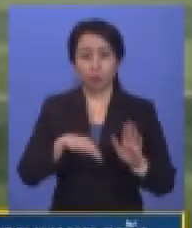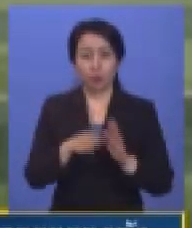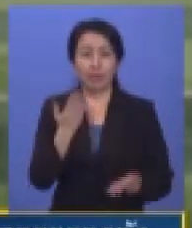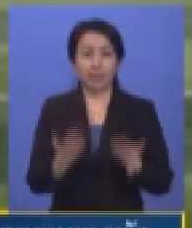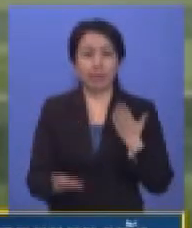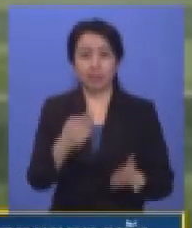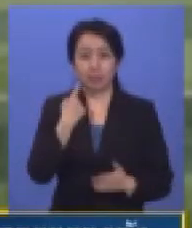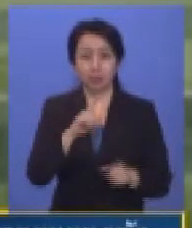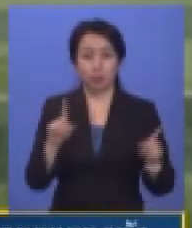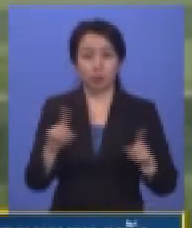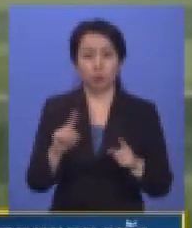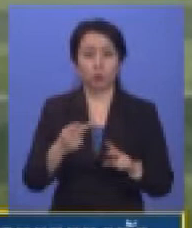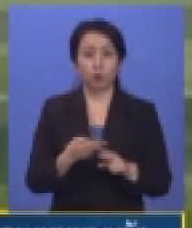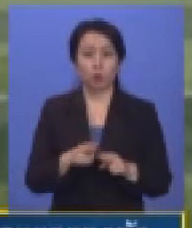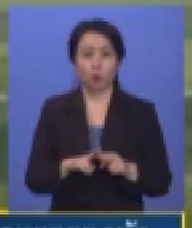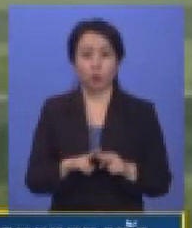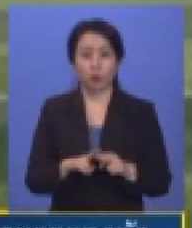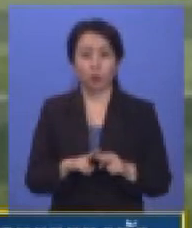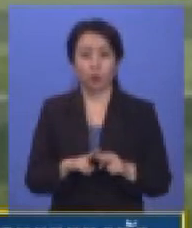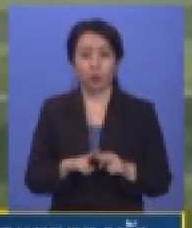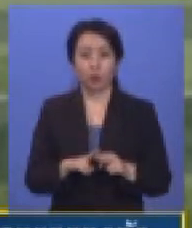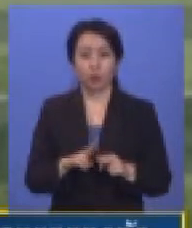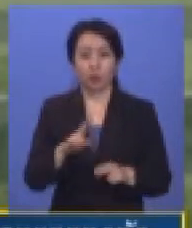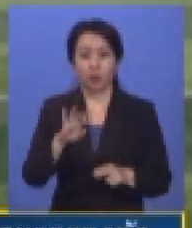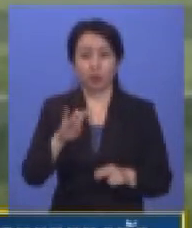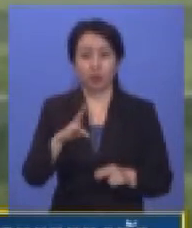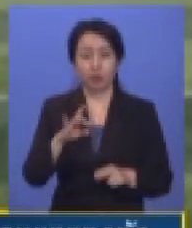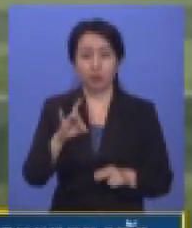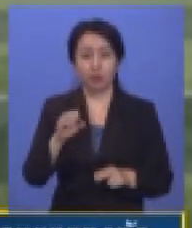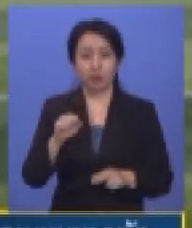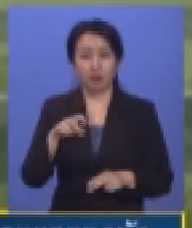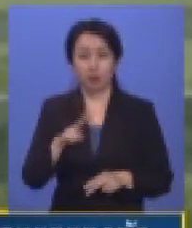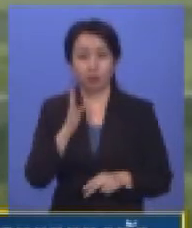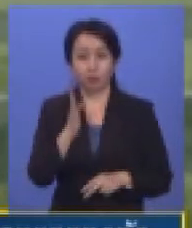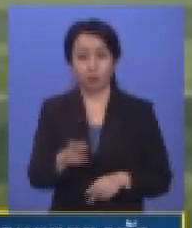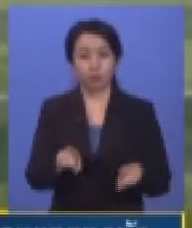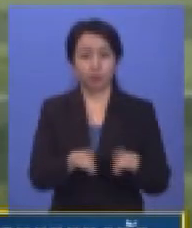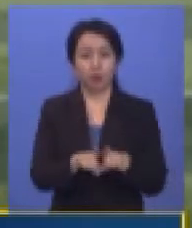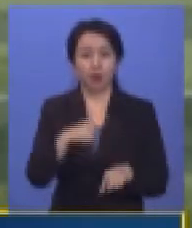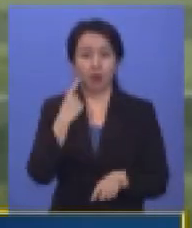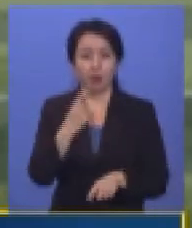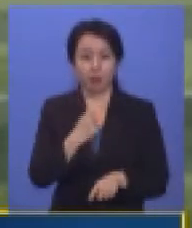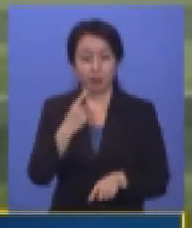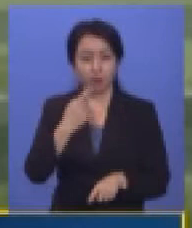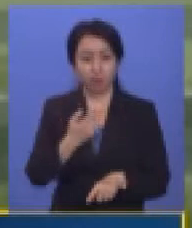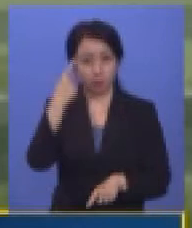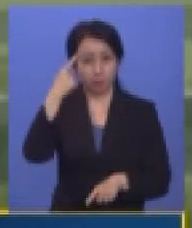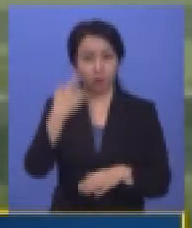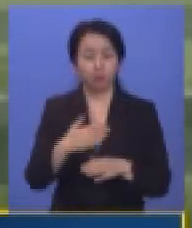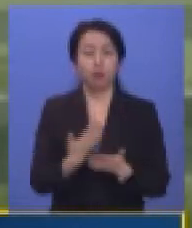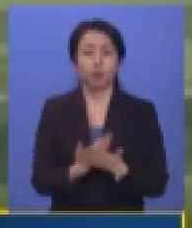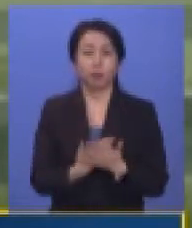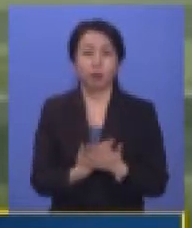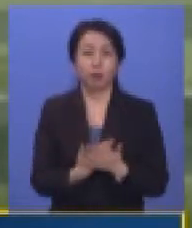скажу что это хорватский реал будем так говорить я вы понимаете о чем я